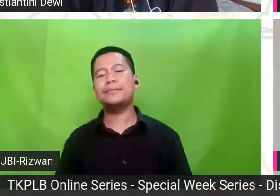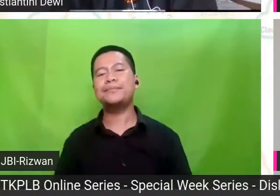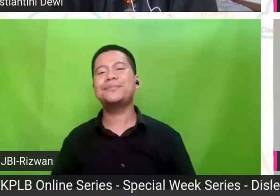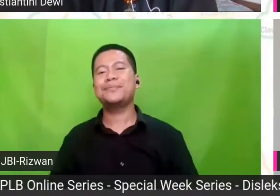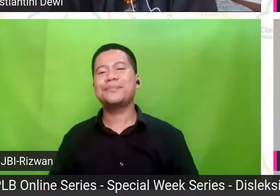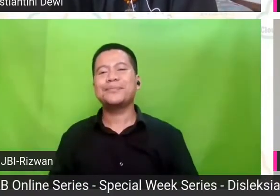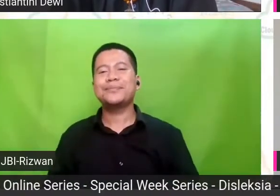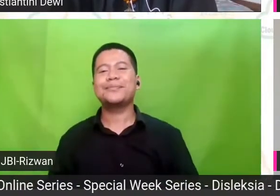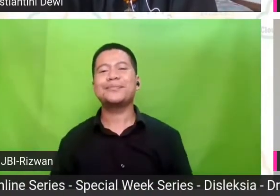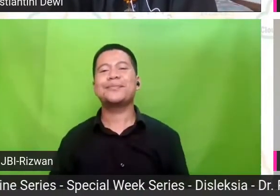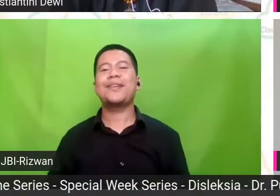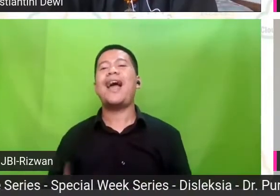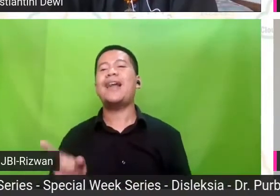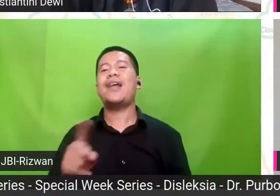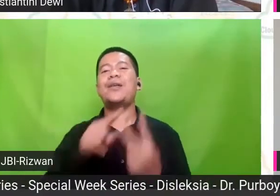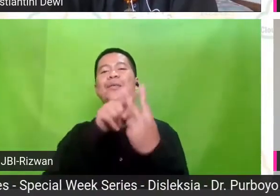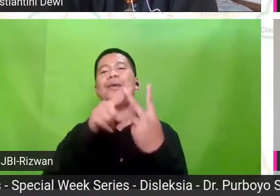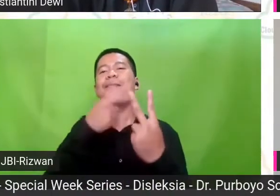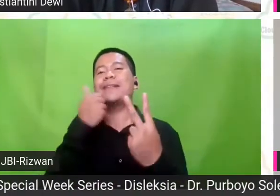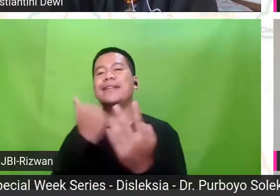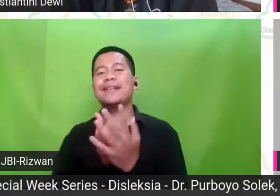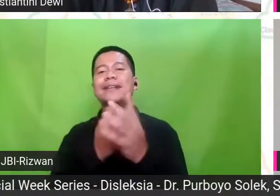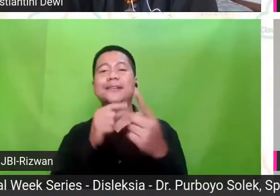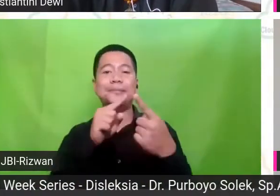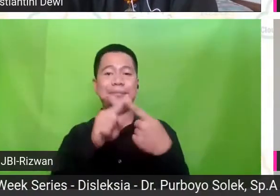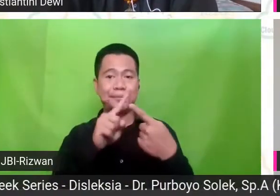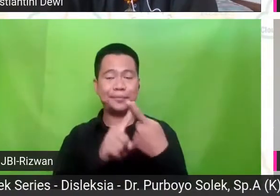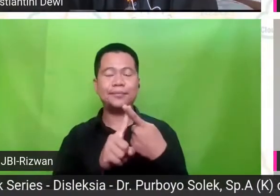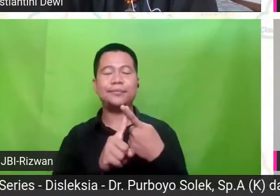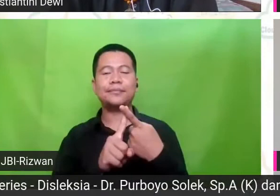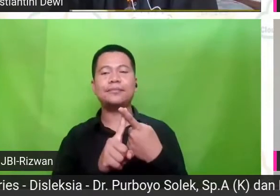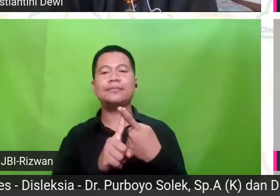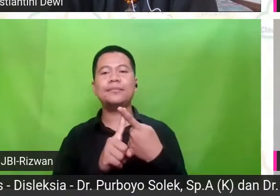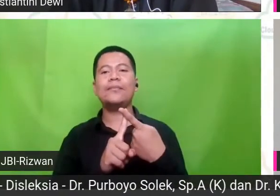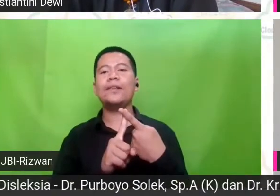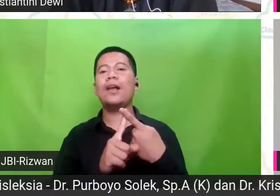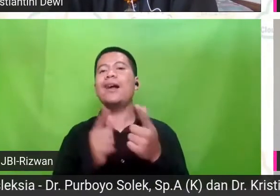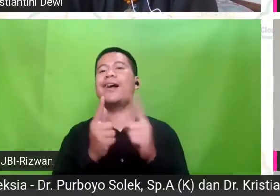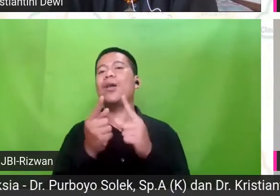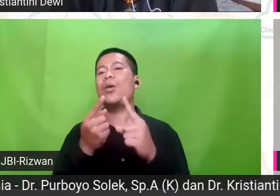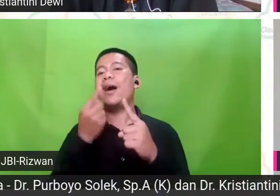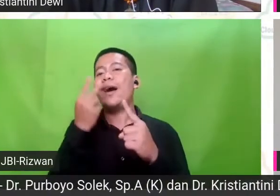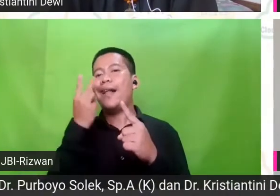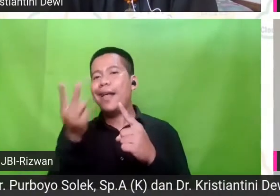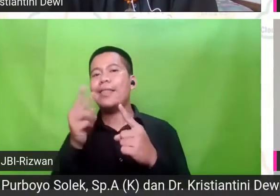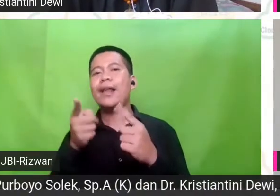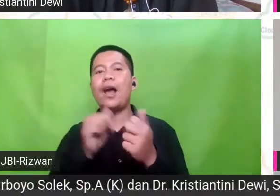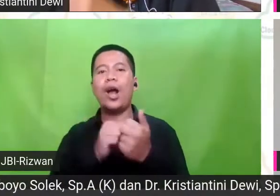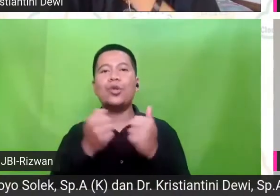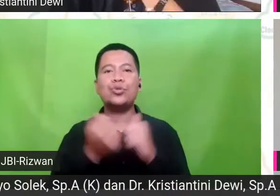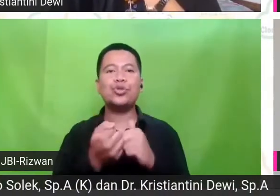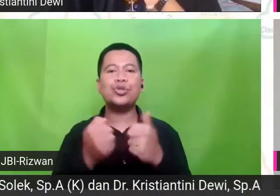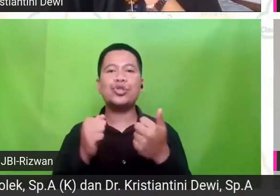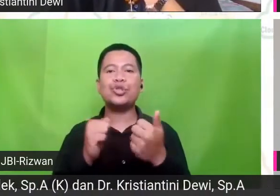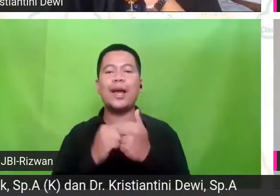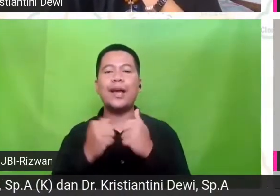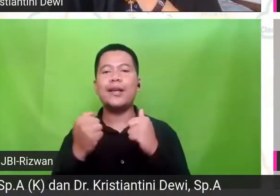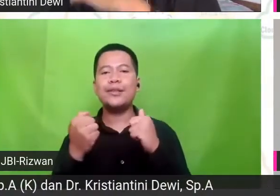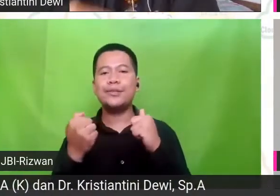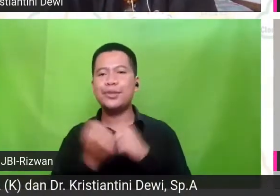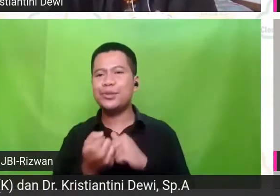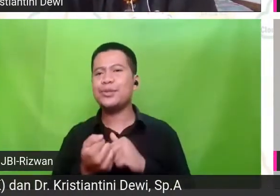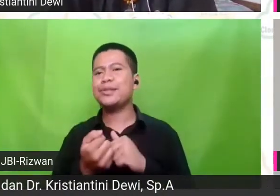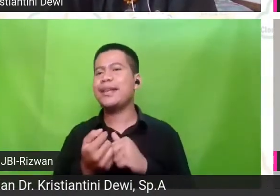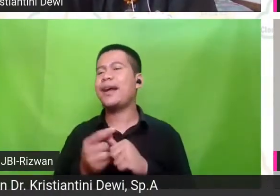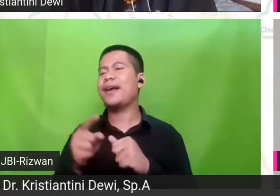penting. Yang pertama adalah kalau kemudian kita menemukan kasus-kasus yang memang kita perlukan dilakukan